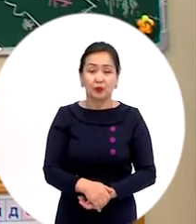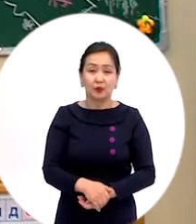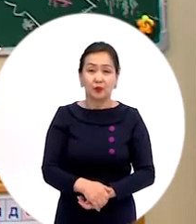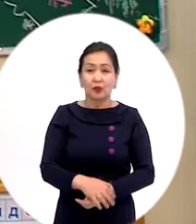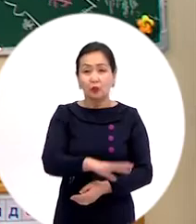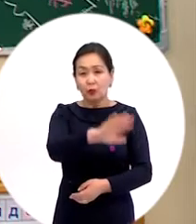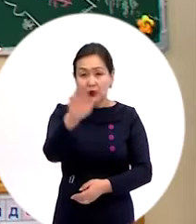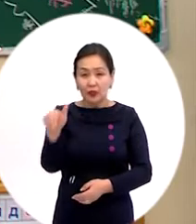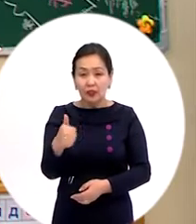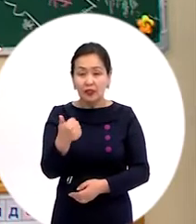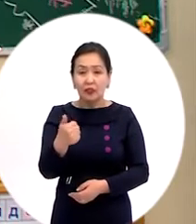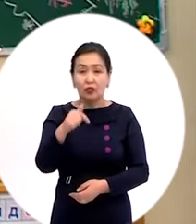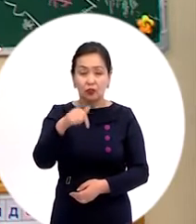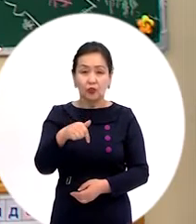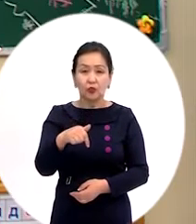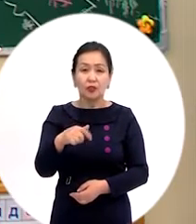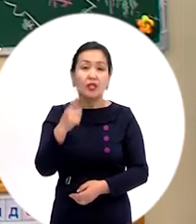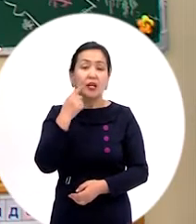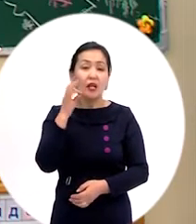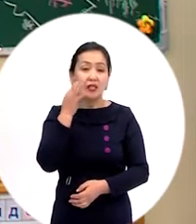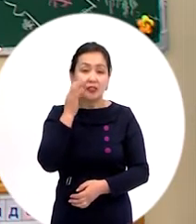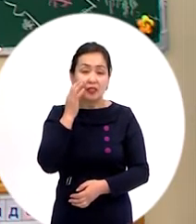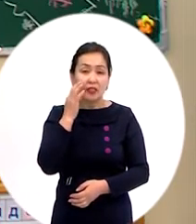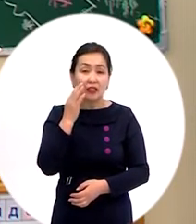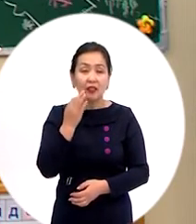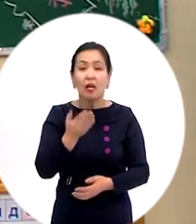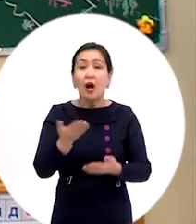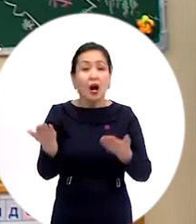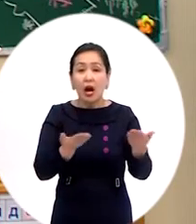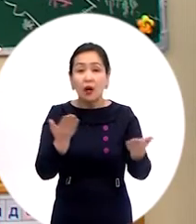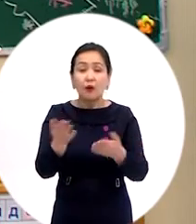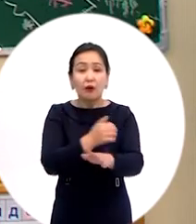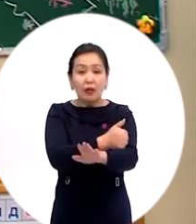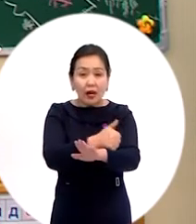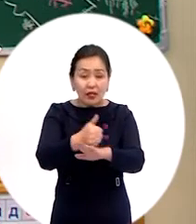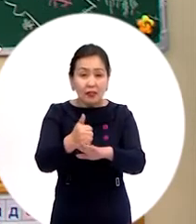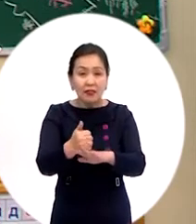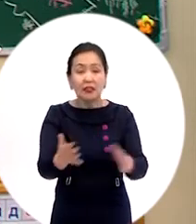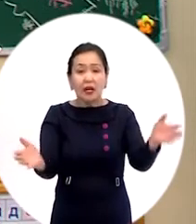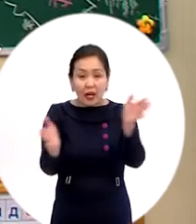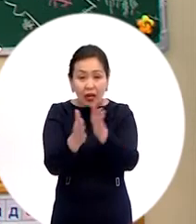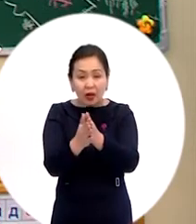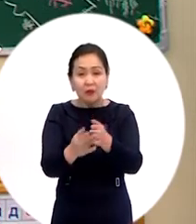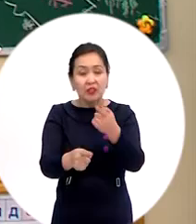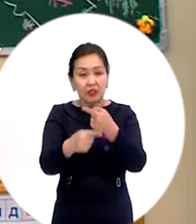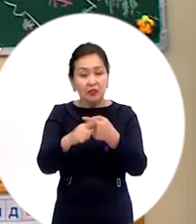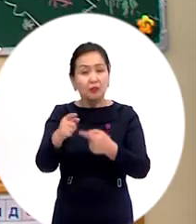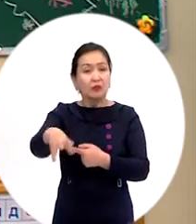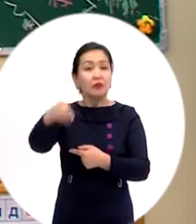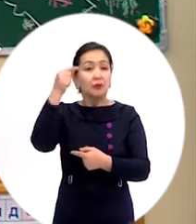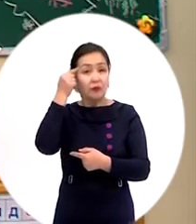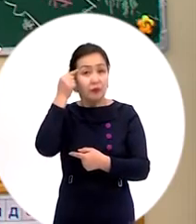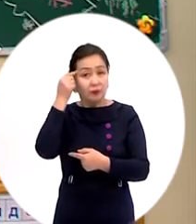За, бүгдээрээ өнөөдөр Эльсагийн хаагур ойсныг хамтдаа дахин эргэж